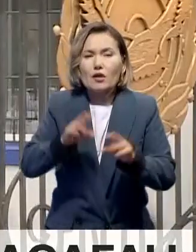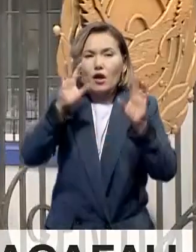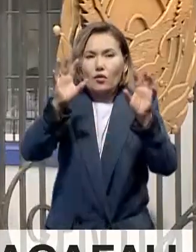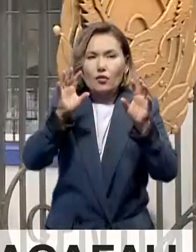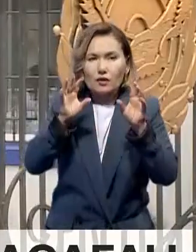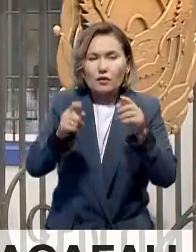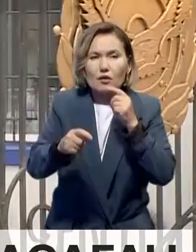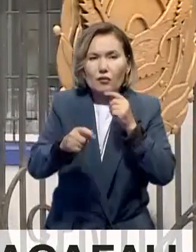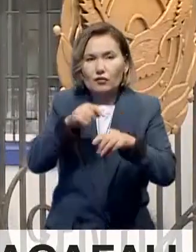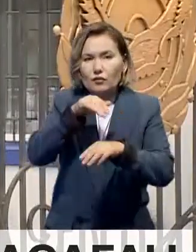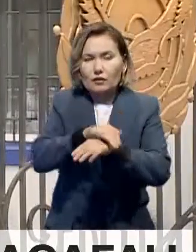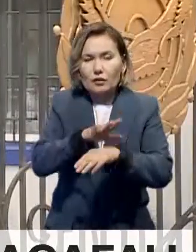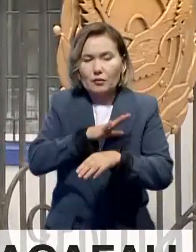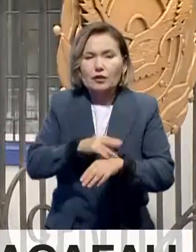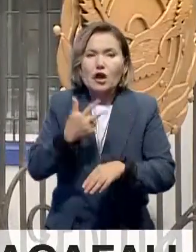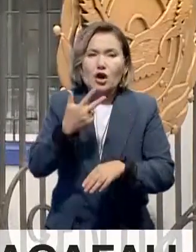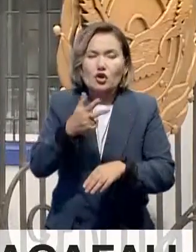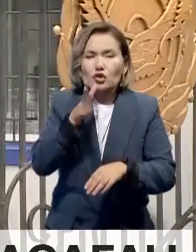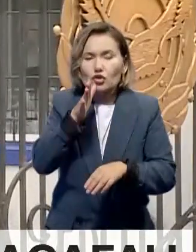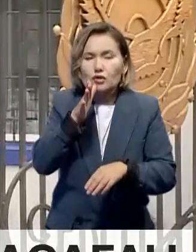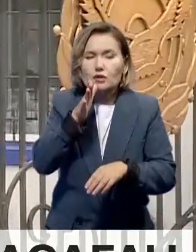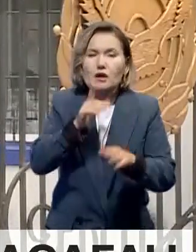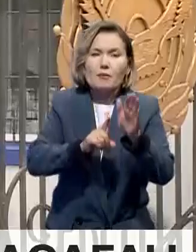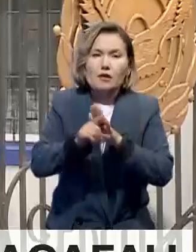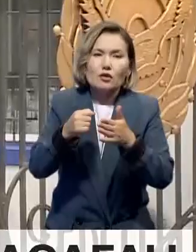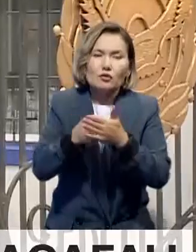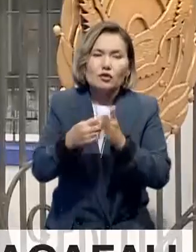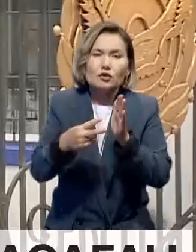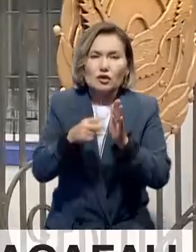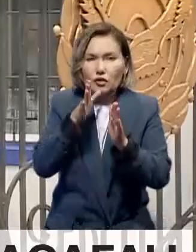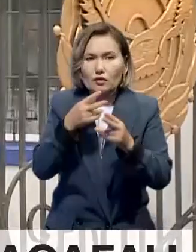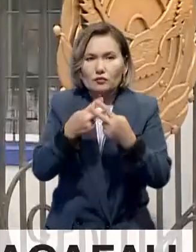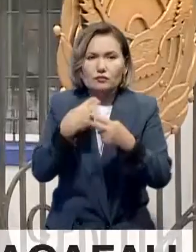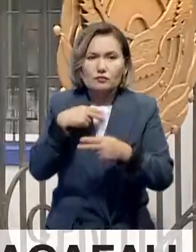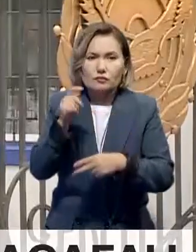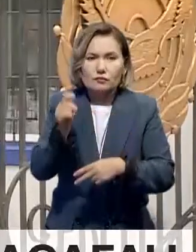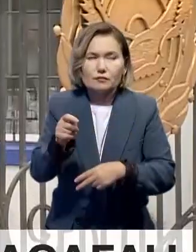кодексінің заңына сәйкес 3 жылдан 7 жылға дейін бас бостандығынан айырылу жазасы көзделген.